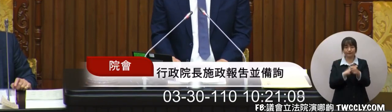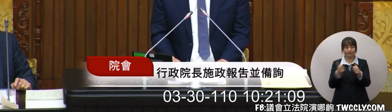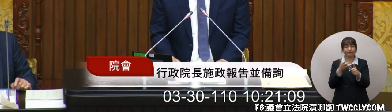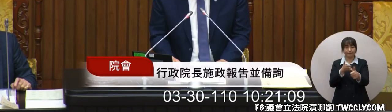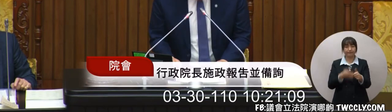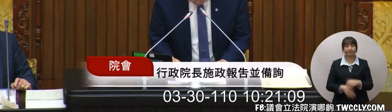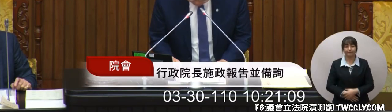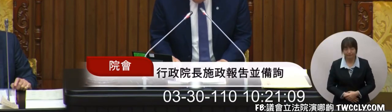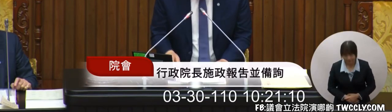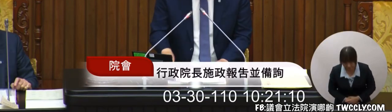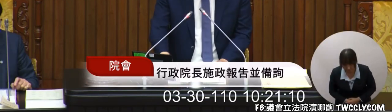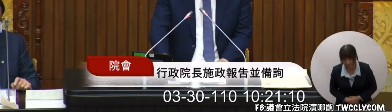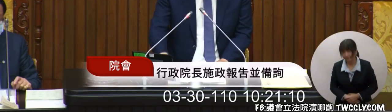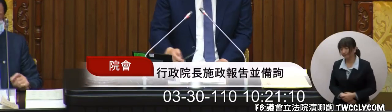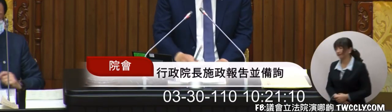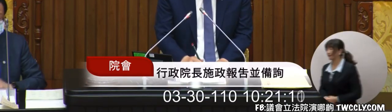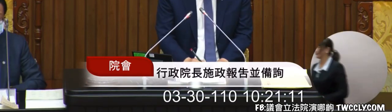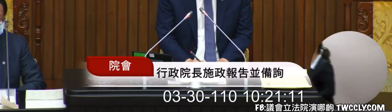委員